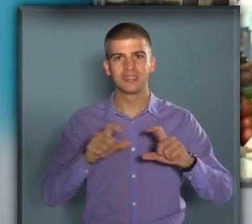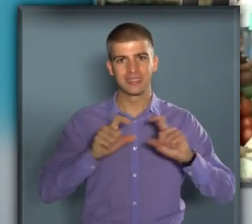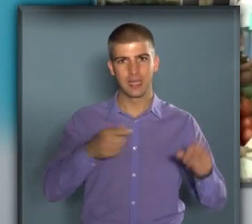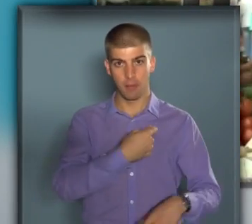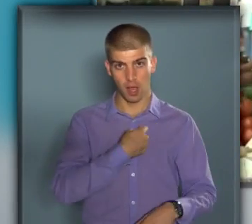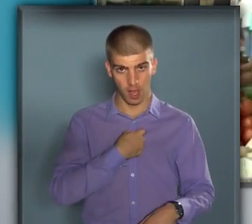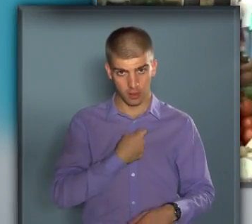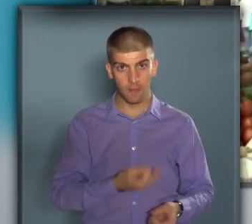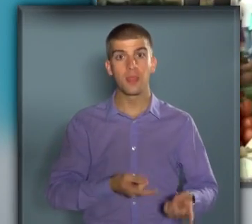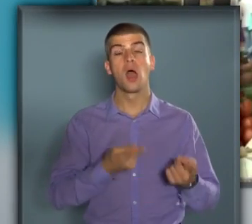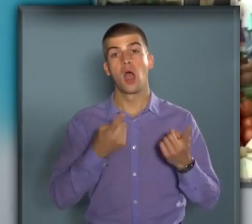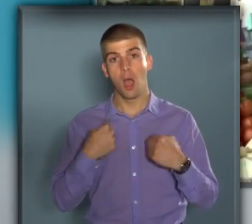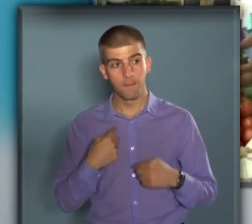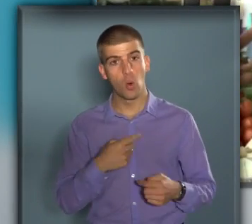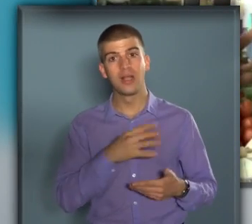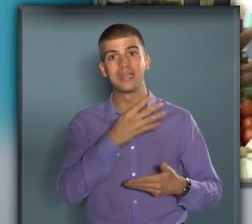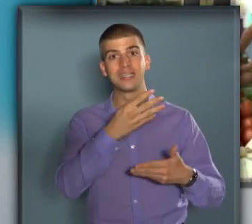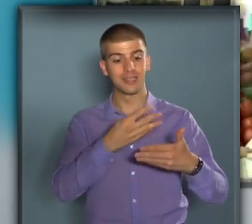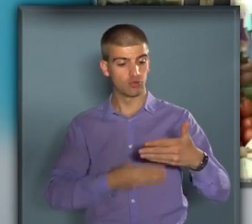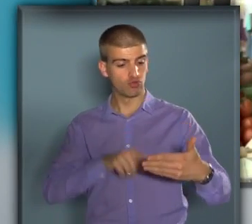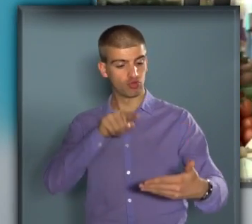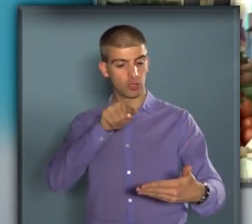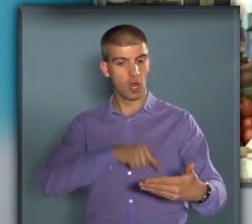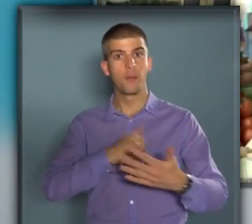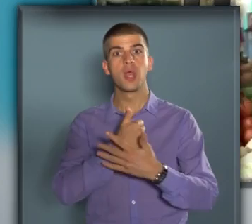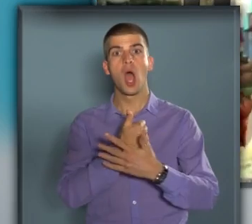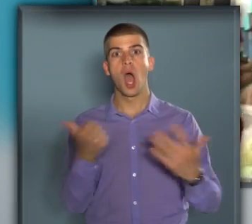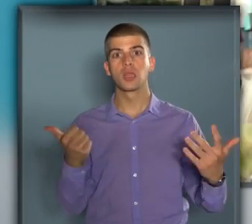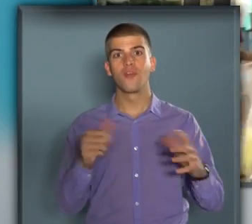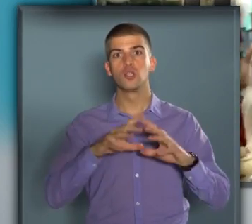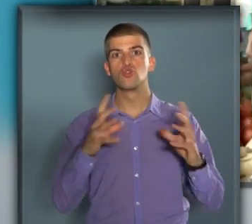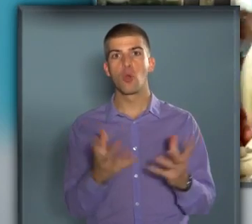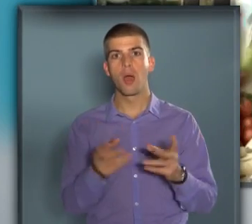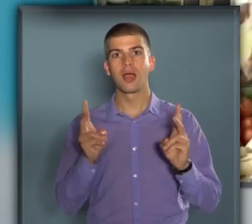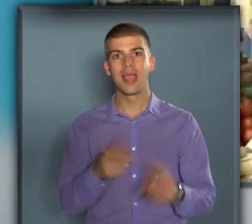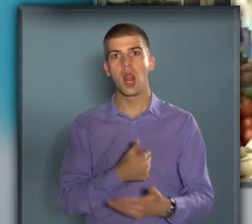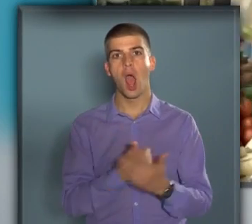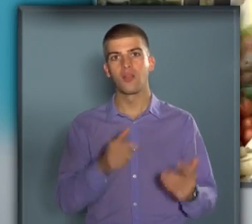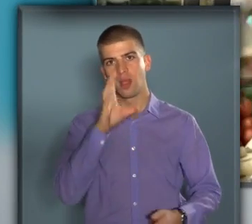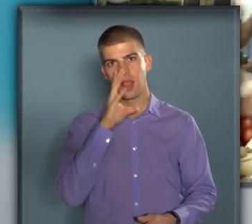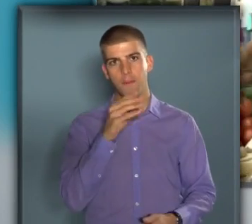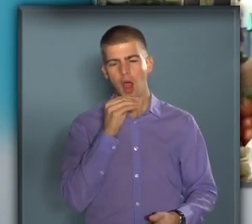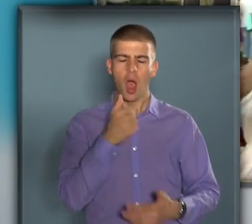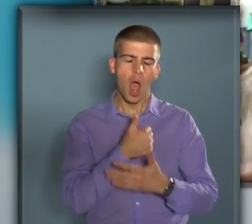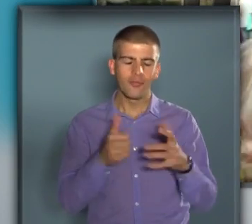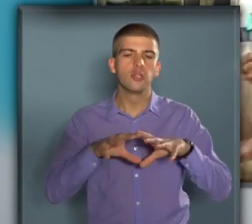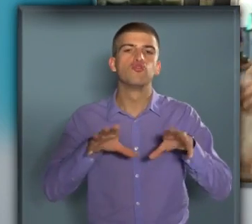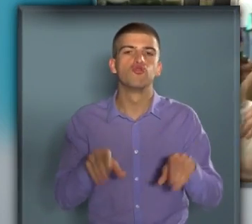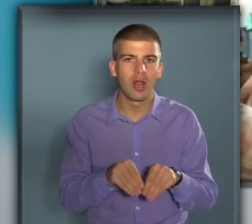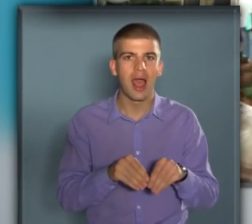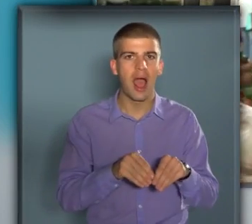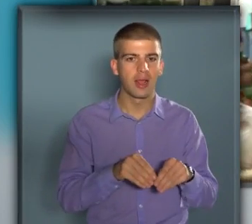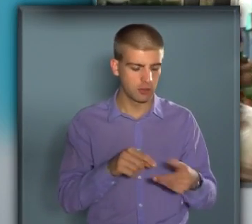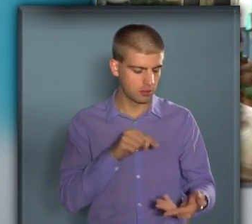a Bárka tulajdonképpen ők azok, akik elküldték ezt a listát. 60 csomagra szól ez a lista, 60 ember, 60